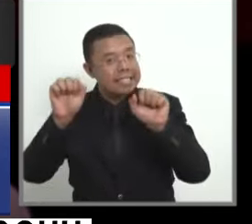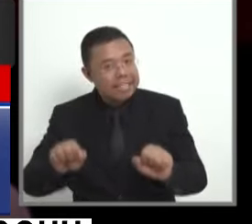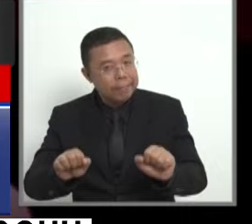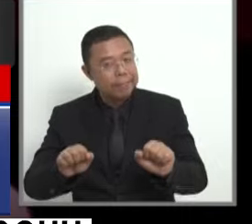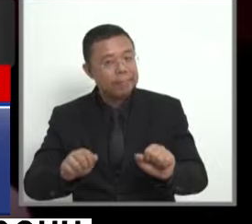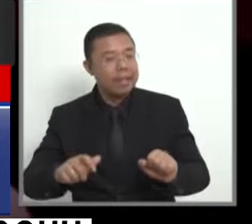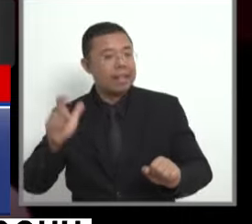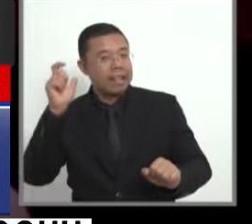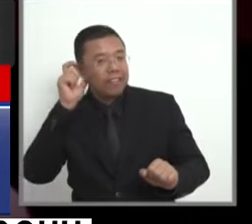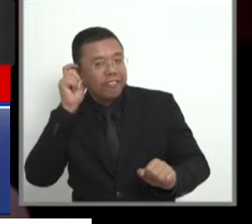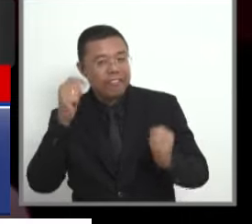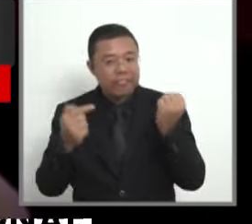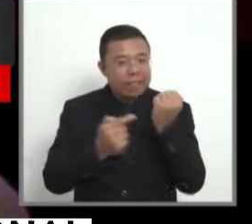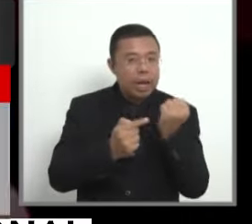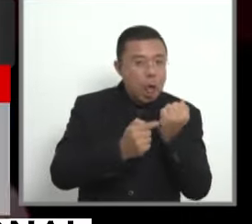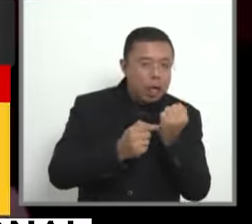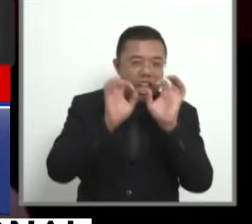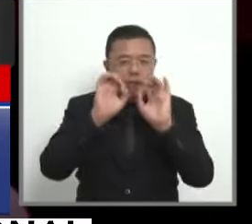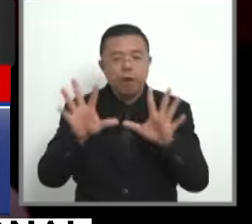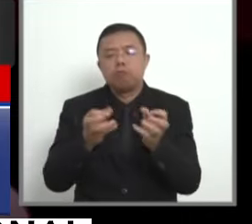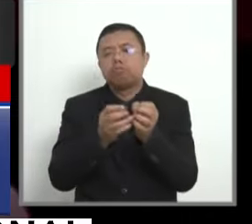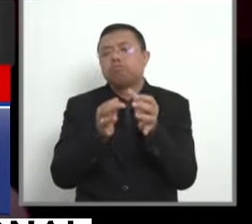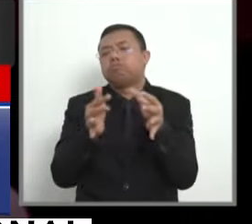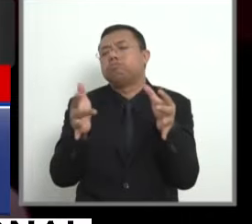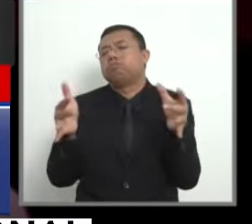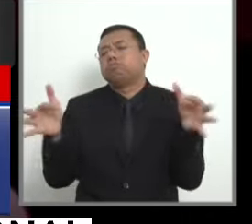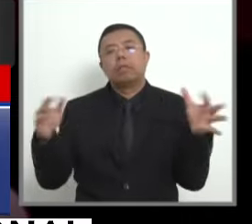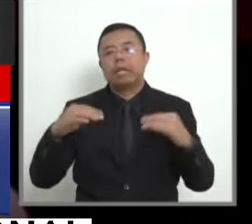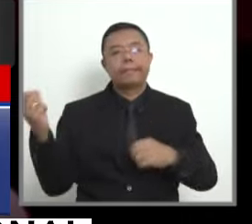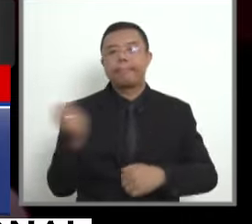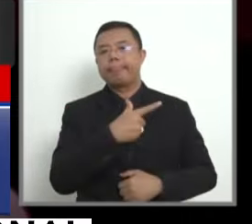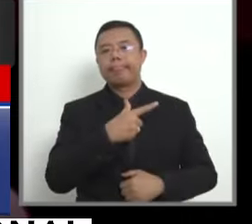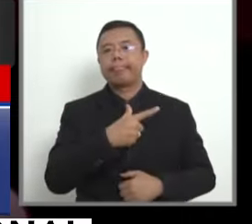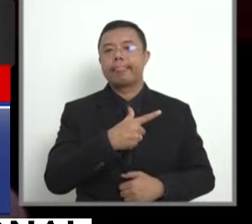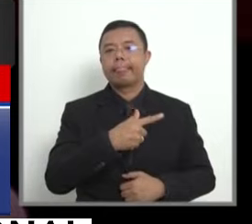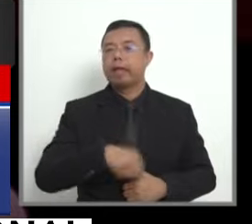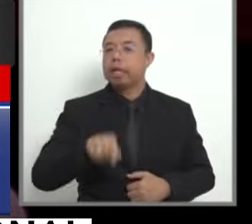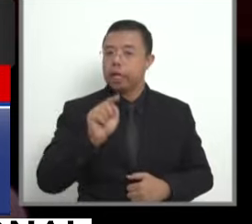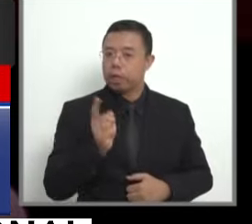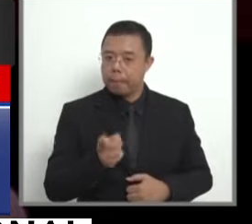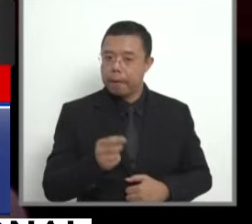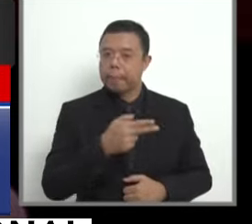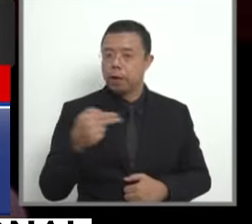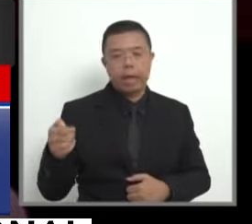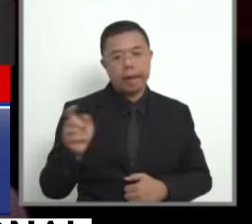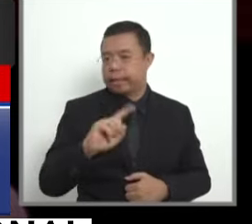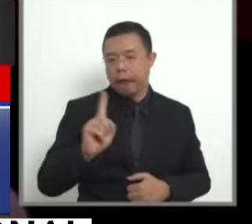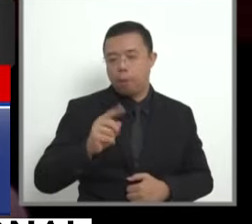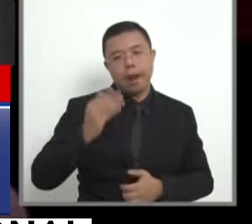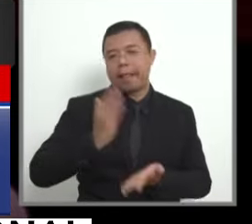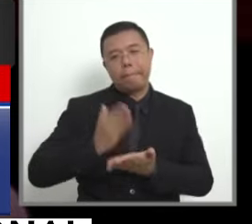telekomunikasi dan teknologi informasi itu berkembang amat pesat karena itu Indonesia tidak boleh